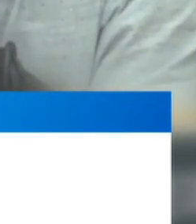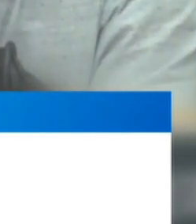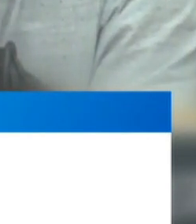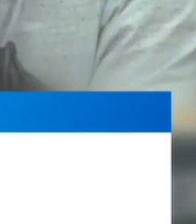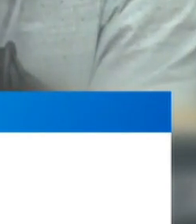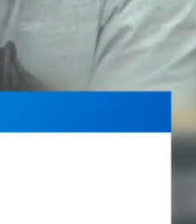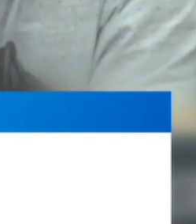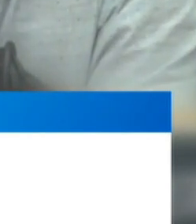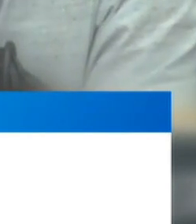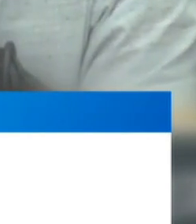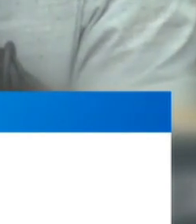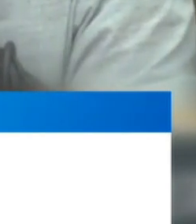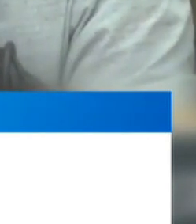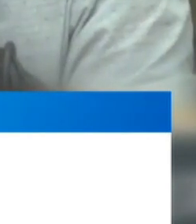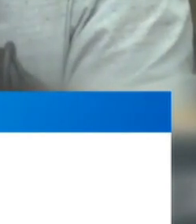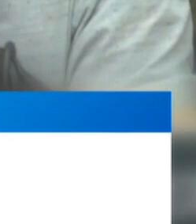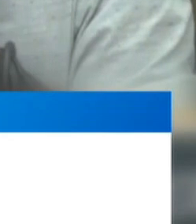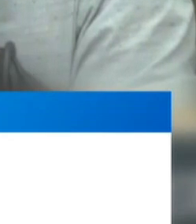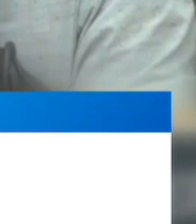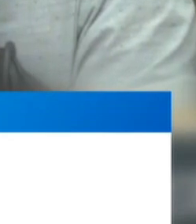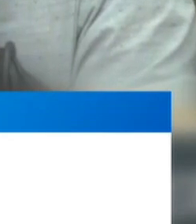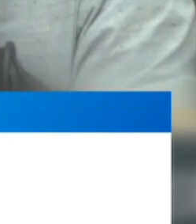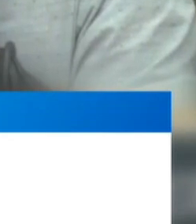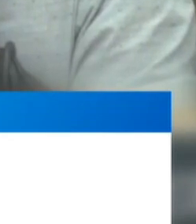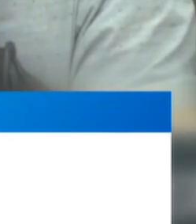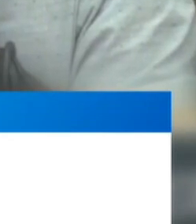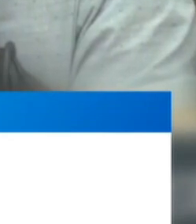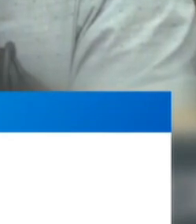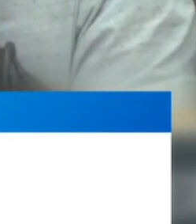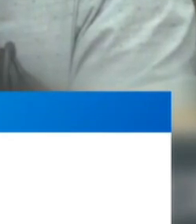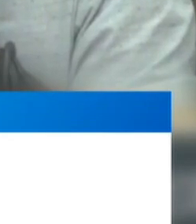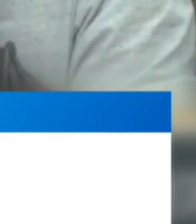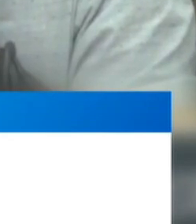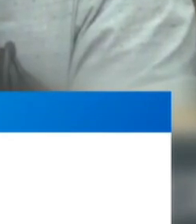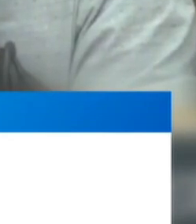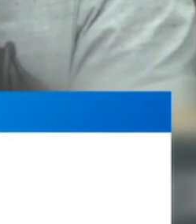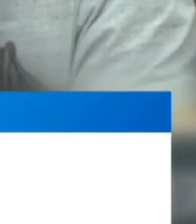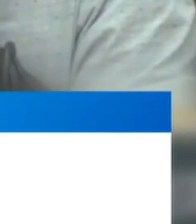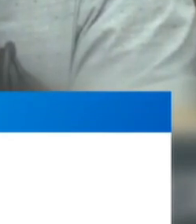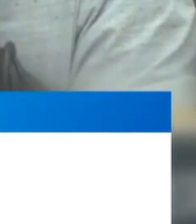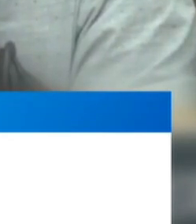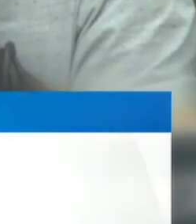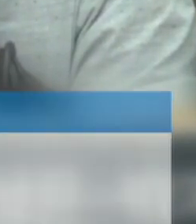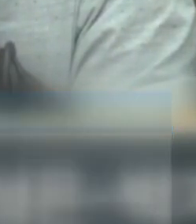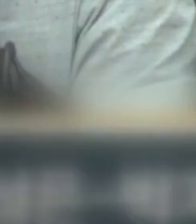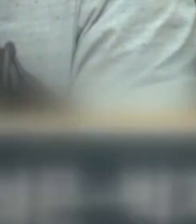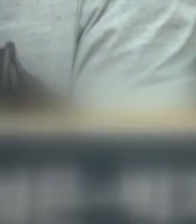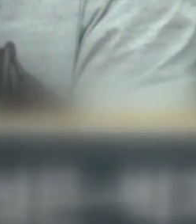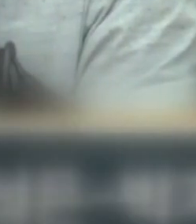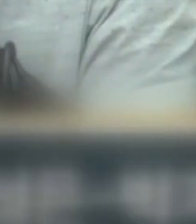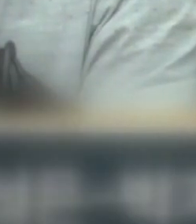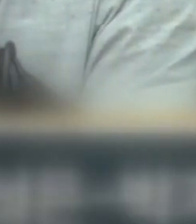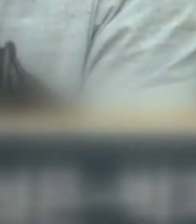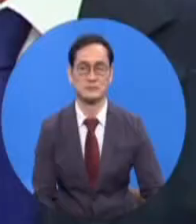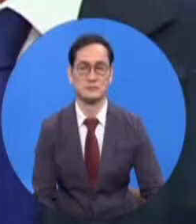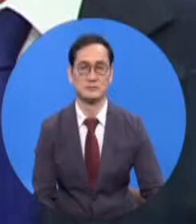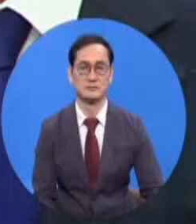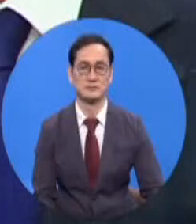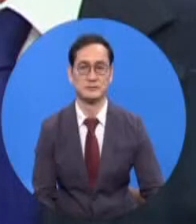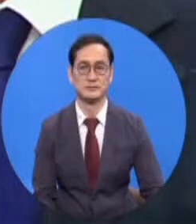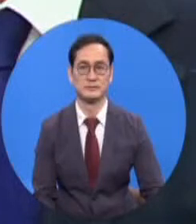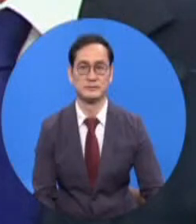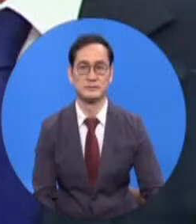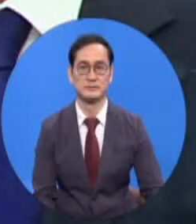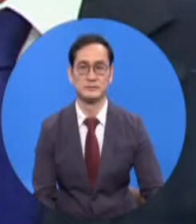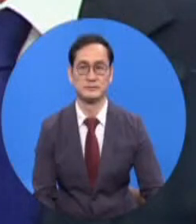잘 큰지 물어보기도 하고 그러다가 아 그렇게 하기 때문에 세상 100% 라고 그렇게 안정을 다 해야죠 순으로